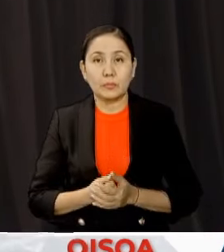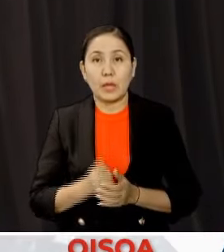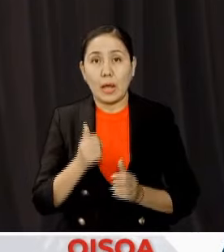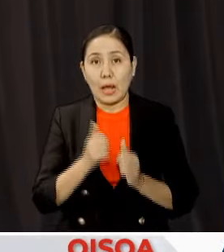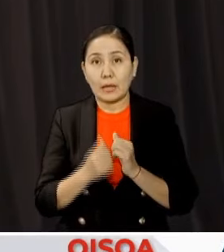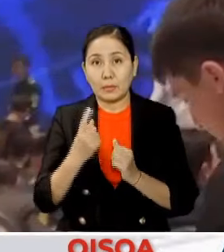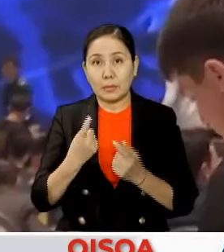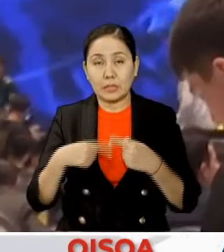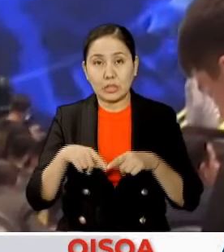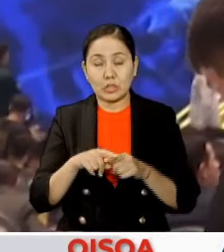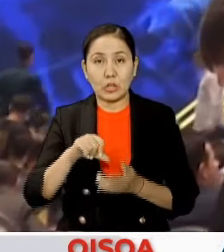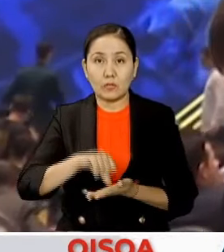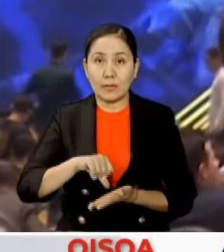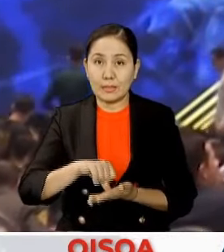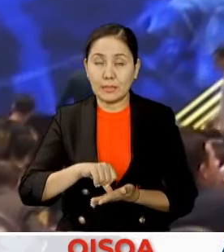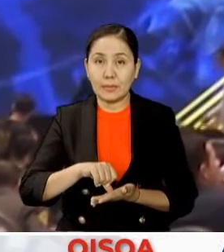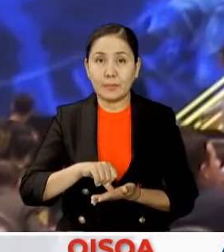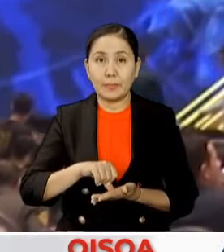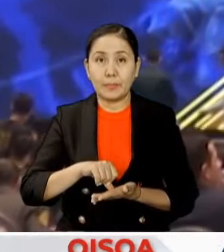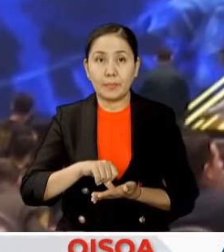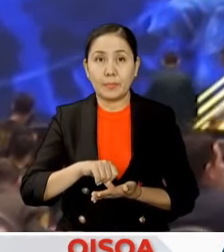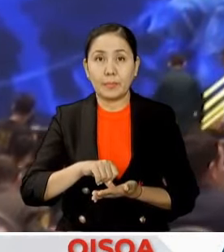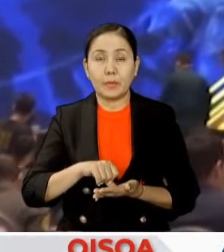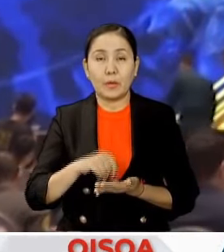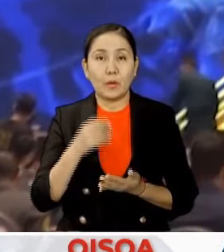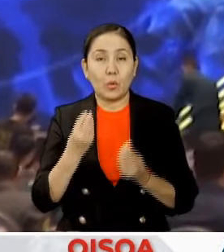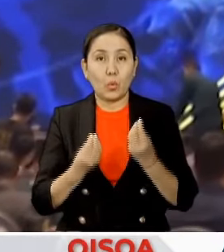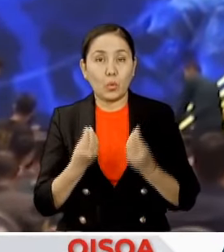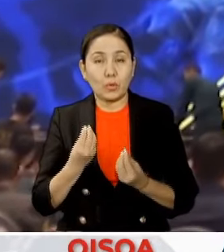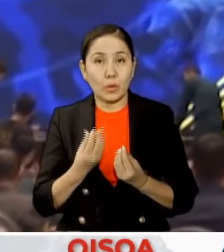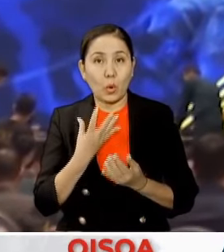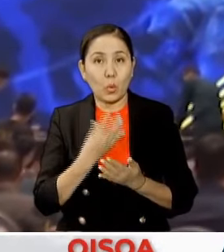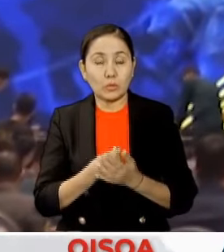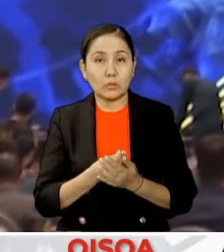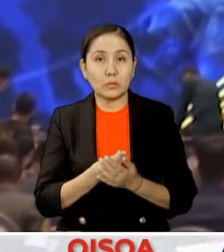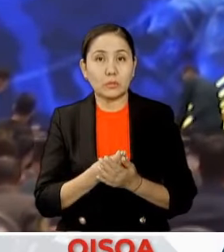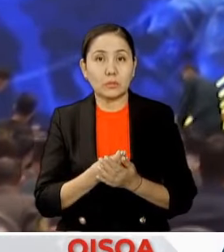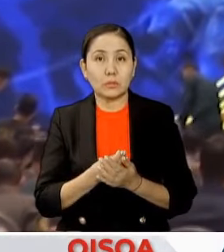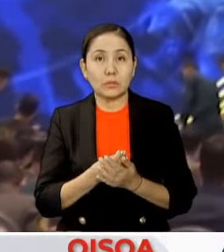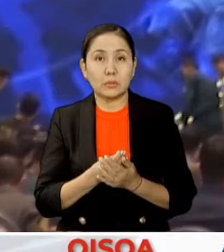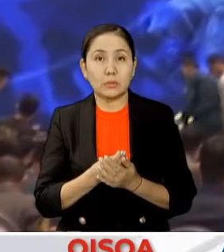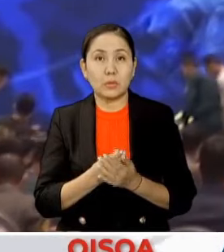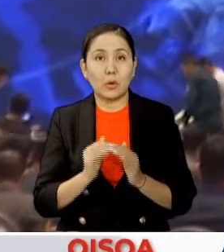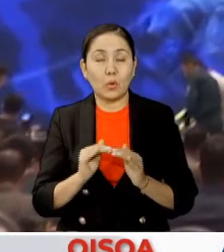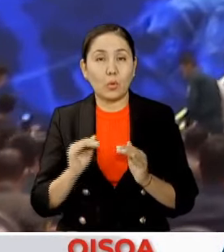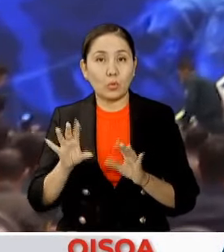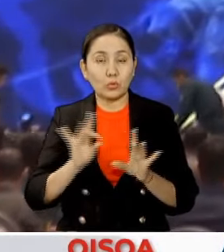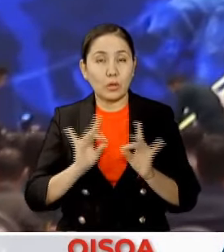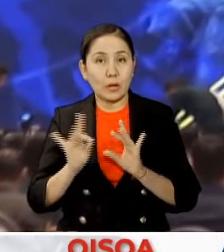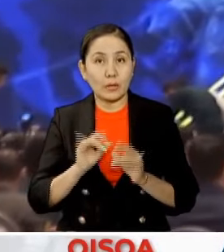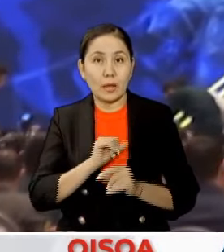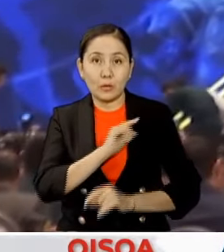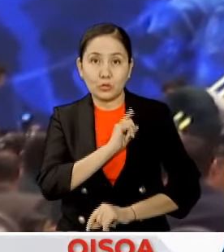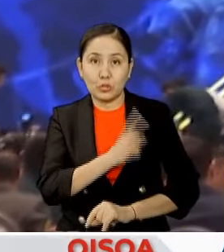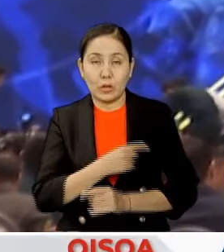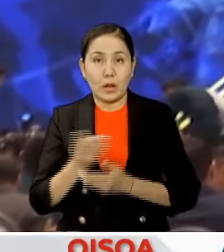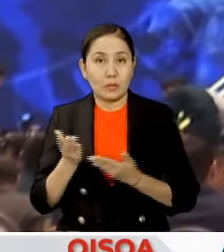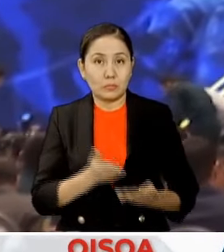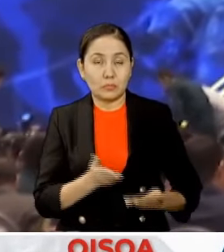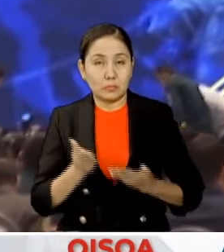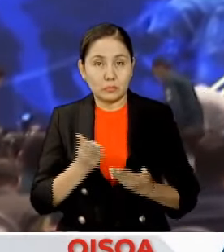bir tashkilot vazirlik bu turnirda qatnashish uchun o'z tizimida ham o'quvchilarni saralab olgan, eng kuchlilari bitga